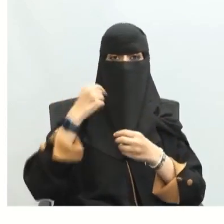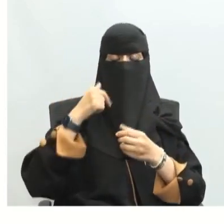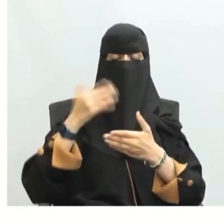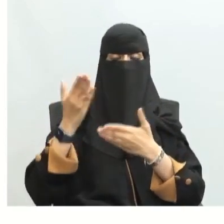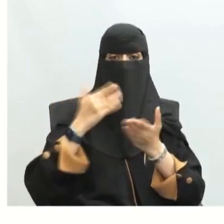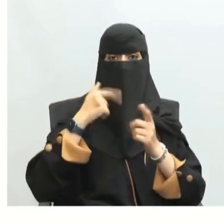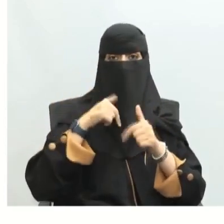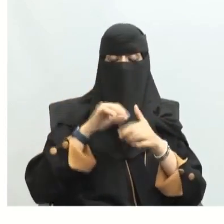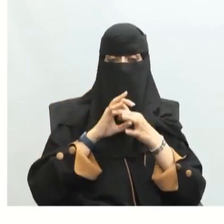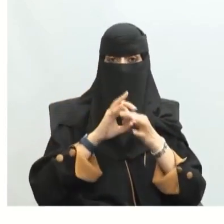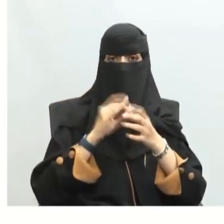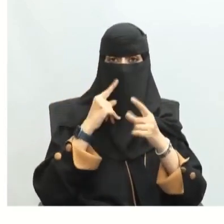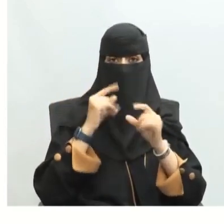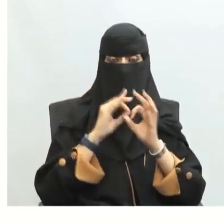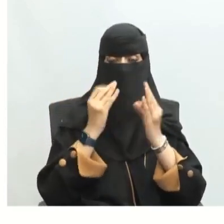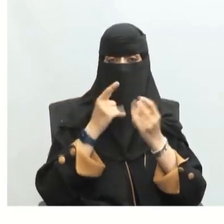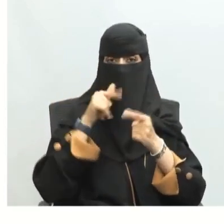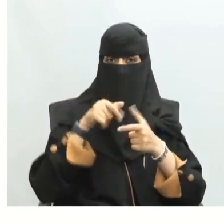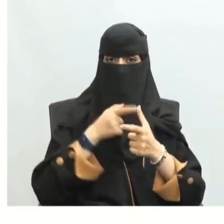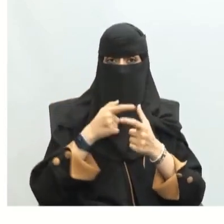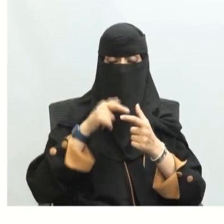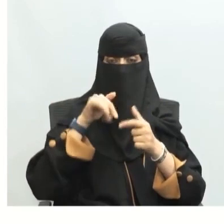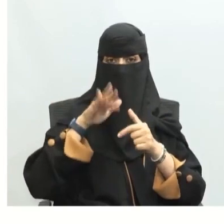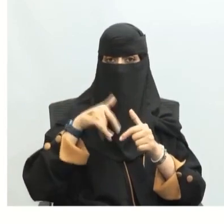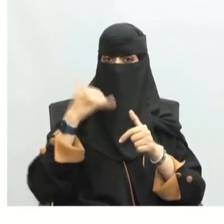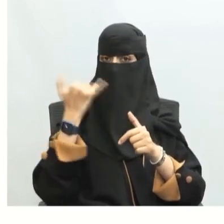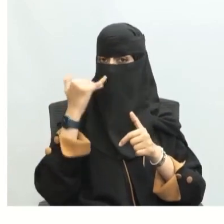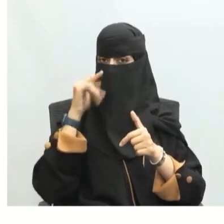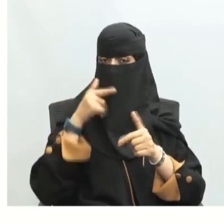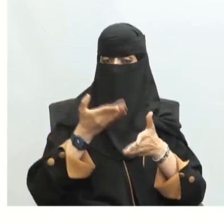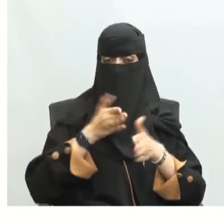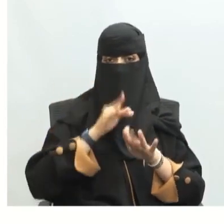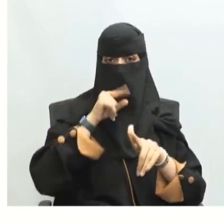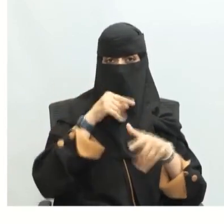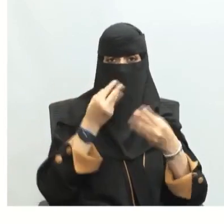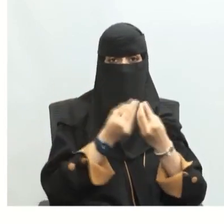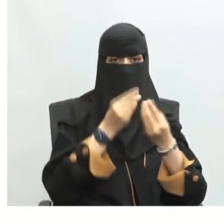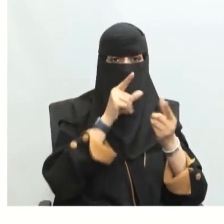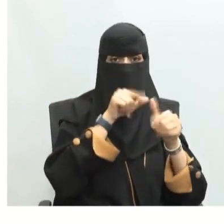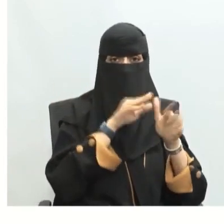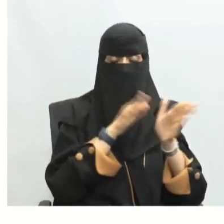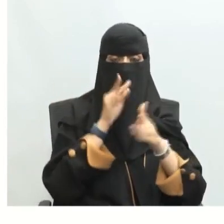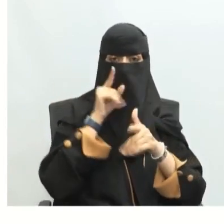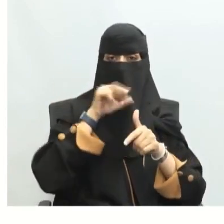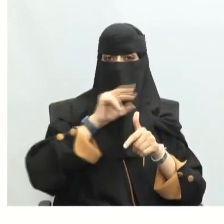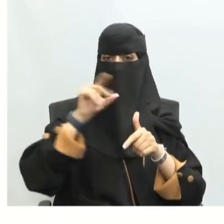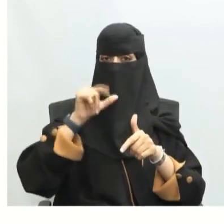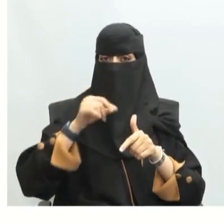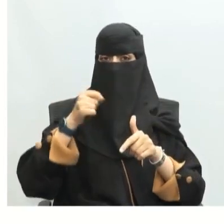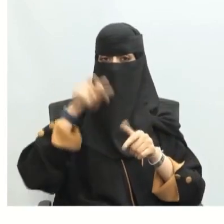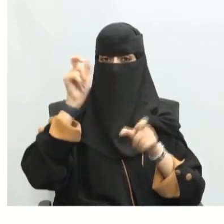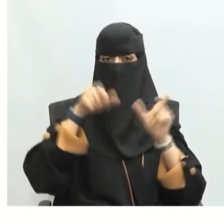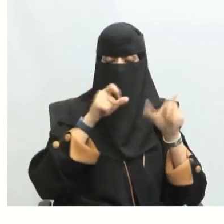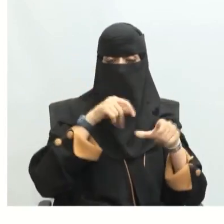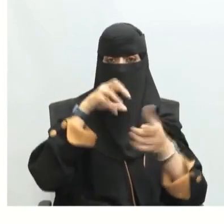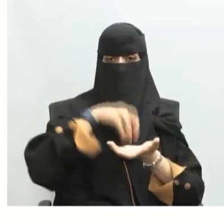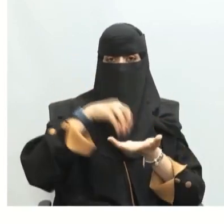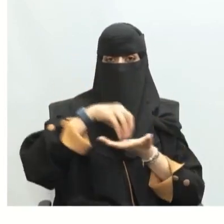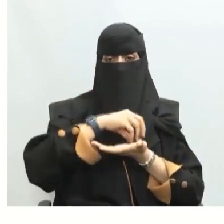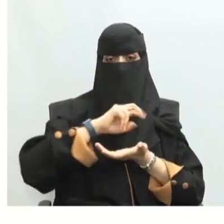ابناء المجتمع وبين فئاته بين الشباب وايضا مع نفس الفئات من دول